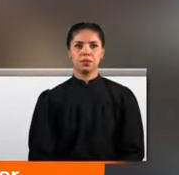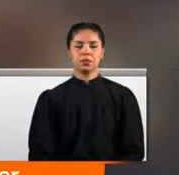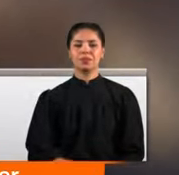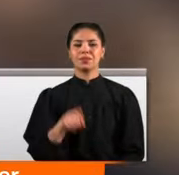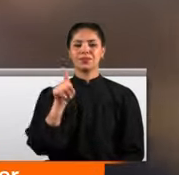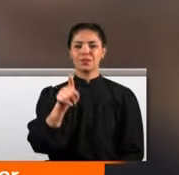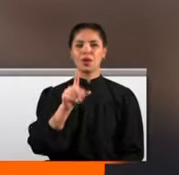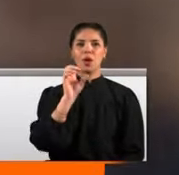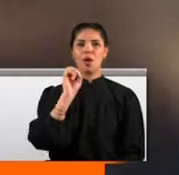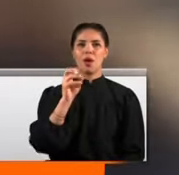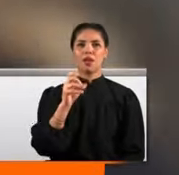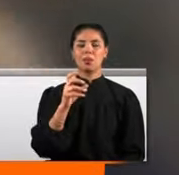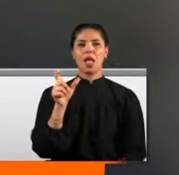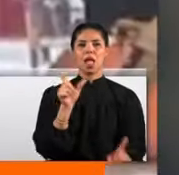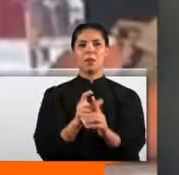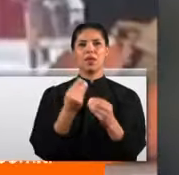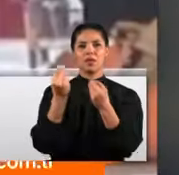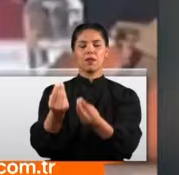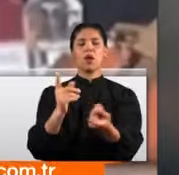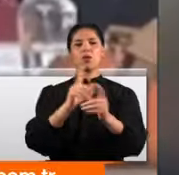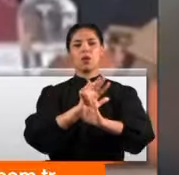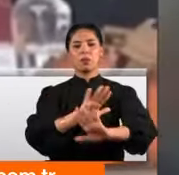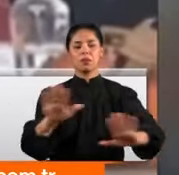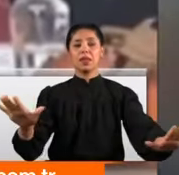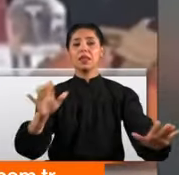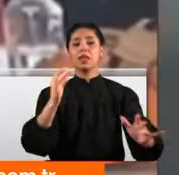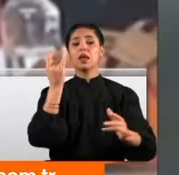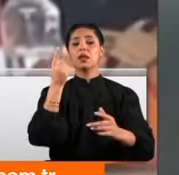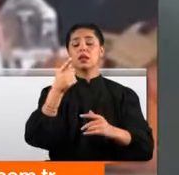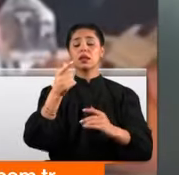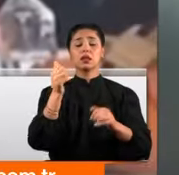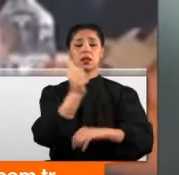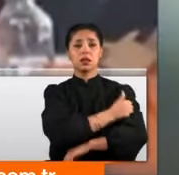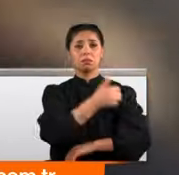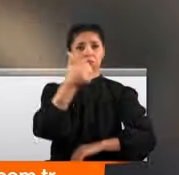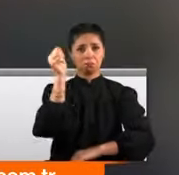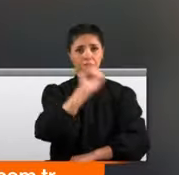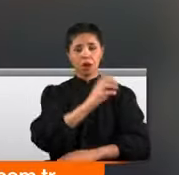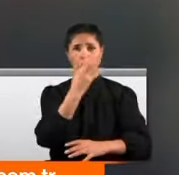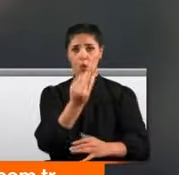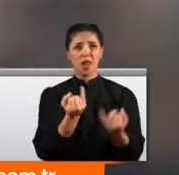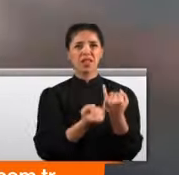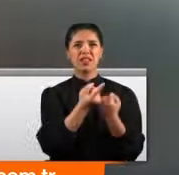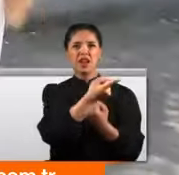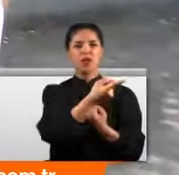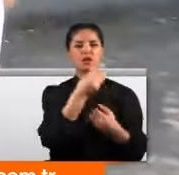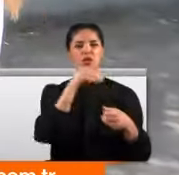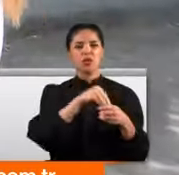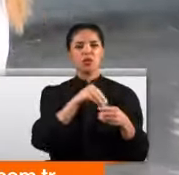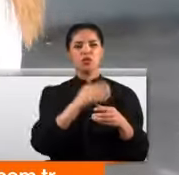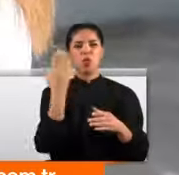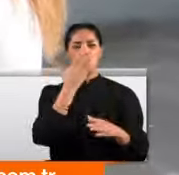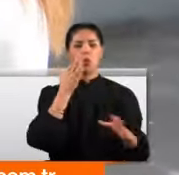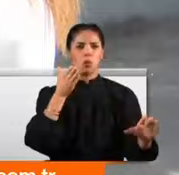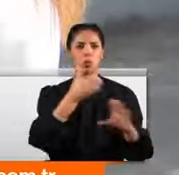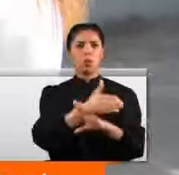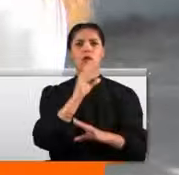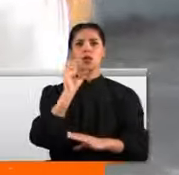kemiği benim dönemi bitti. Sınıfta kalan kardeşi için okul bastı, öğretmen dövdü. Çok üzüldük